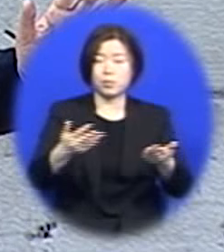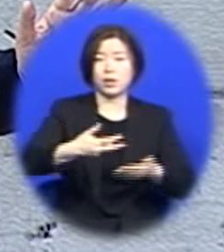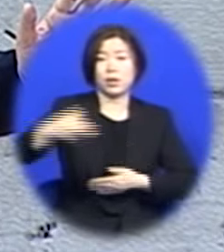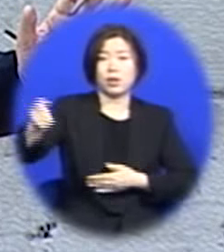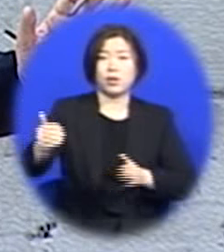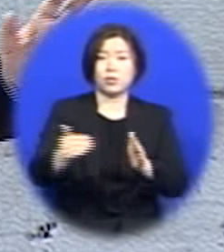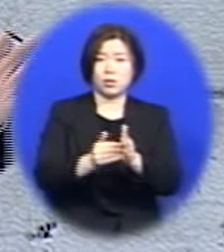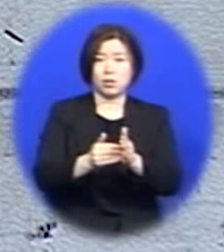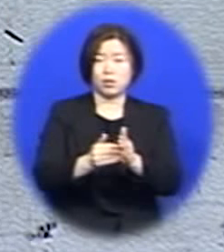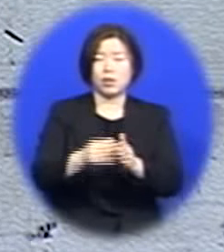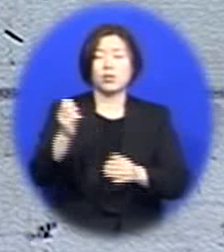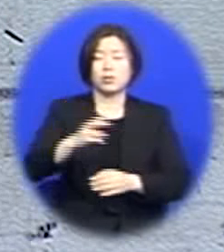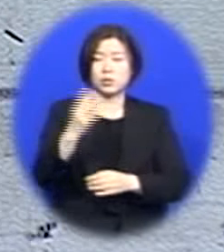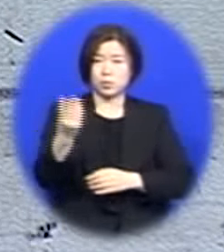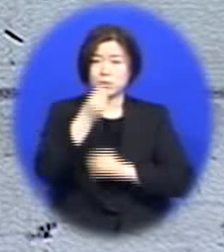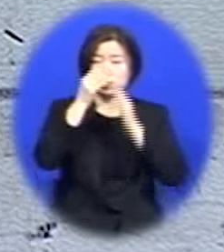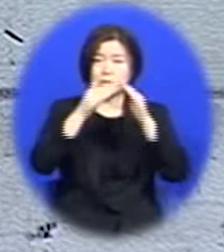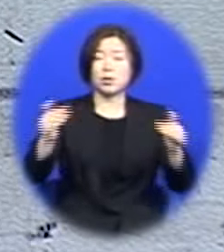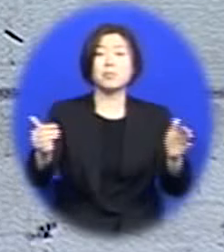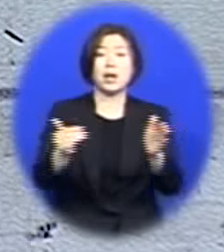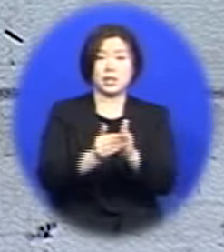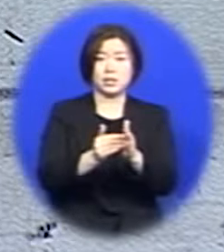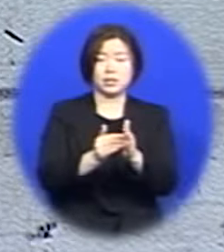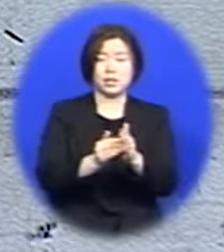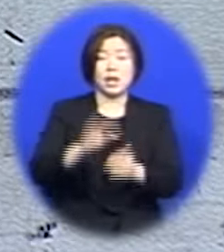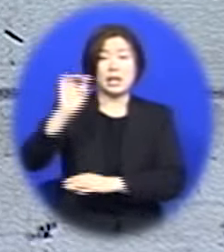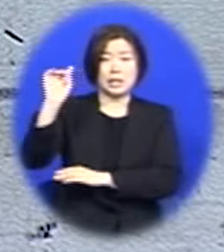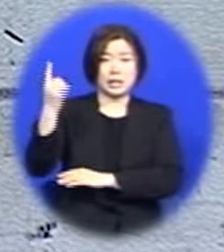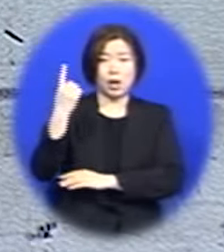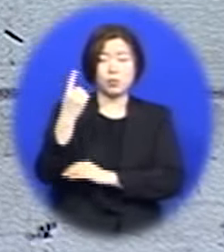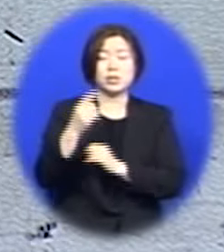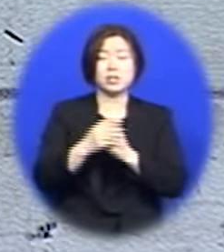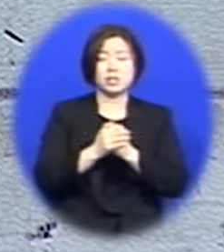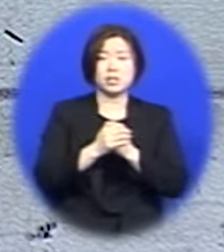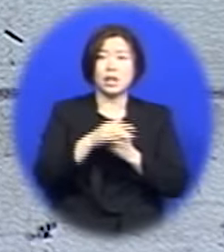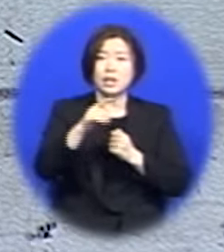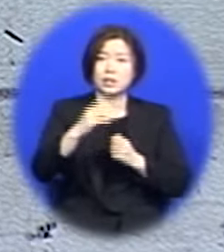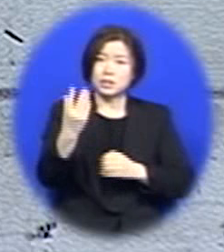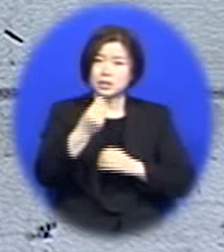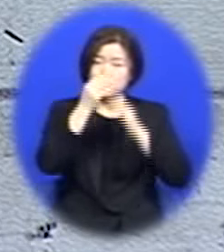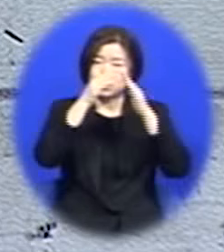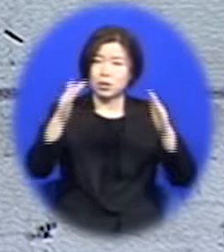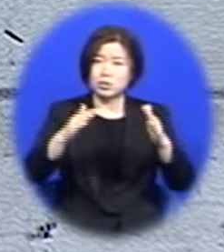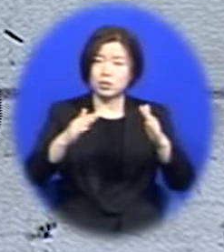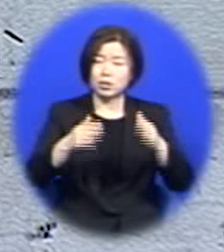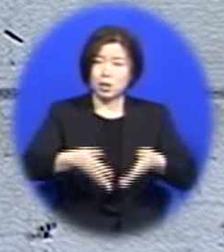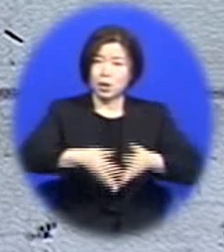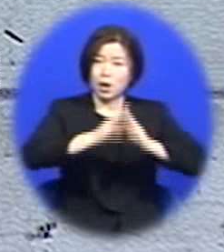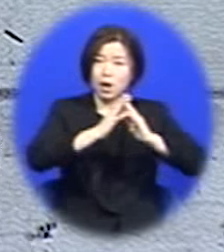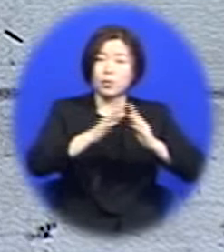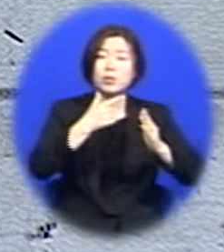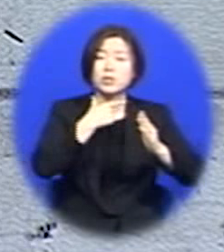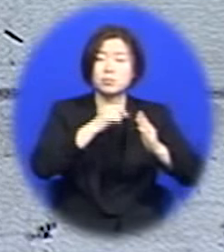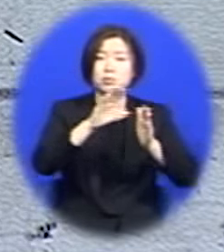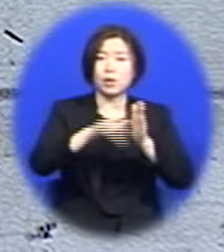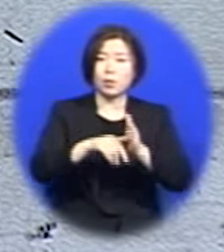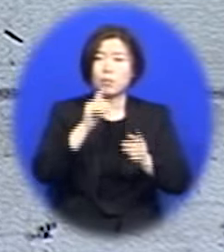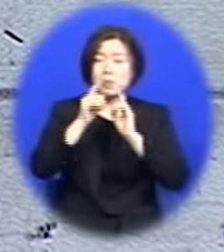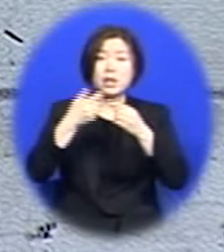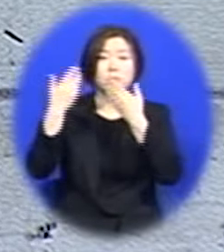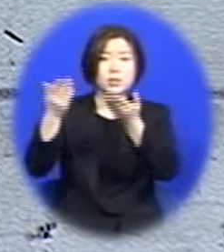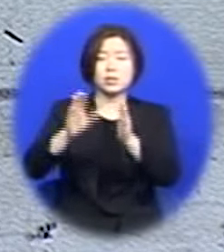끝납니다. 다윗이 성전을 짓겠다고 할 때 하나님이 그 아들 솔로몬에게 짓게 하셔서 솔로몬 성전이